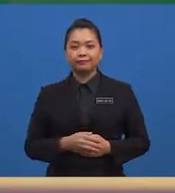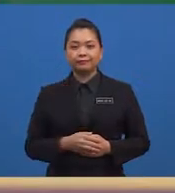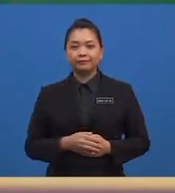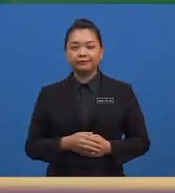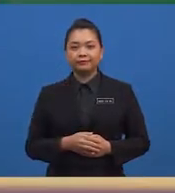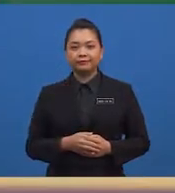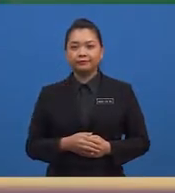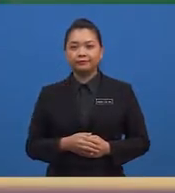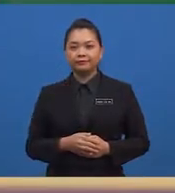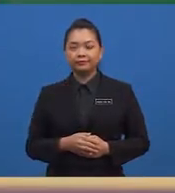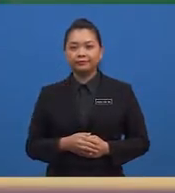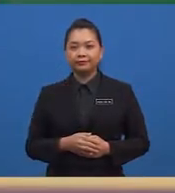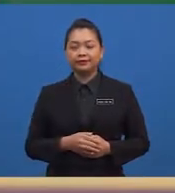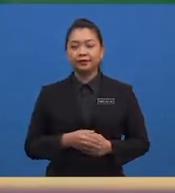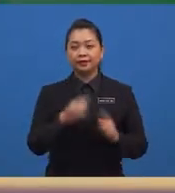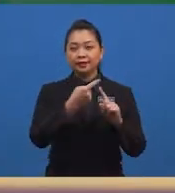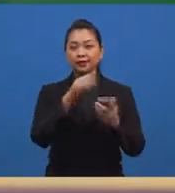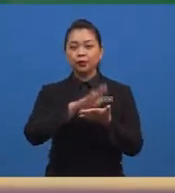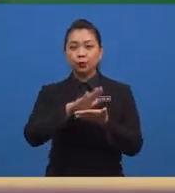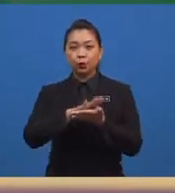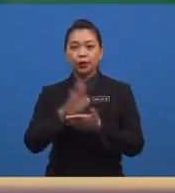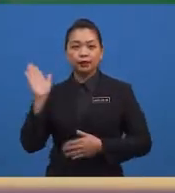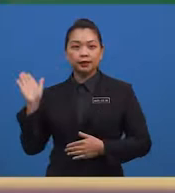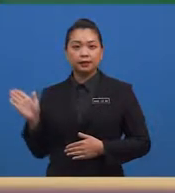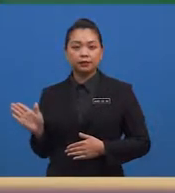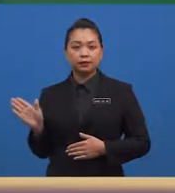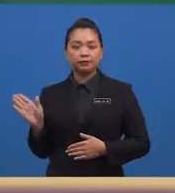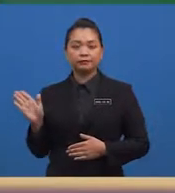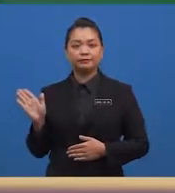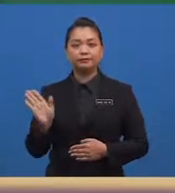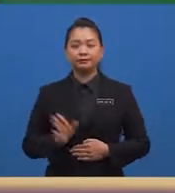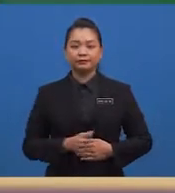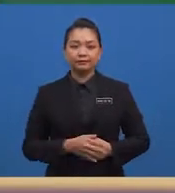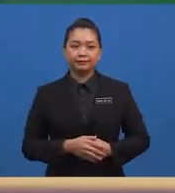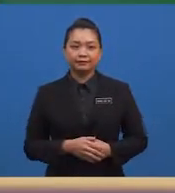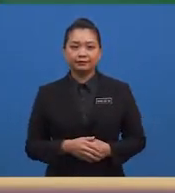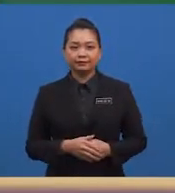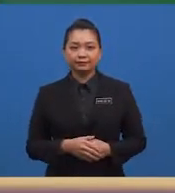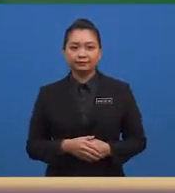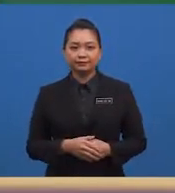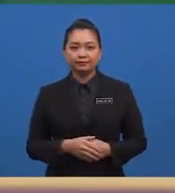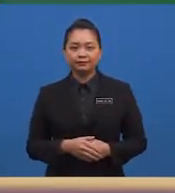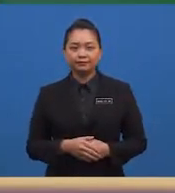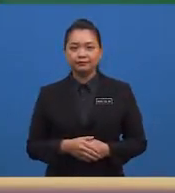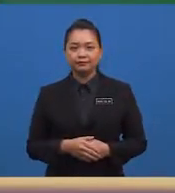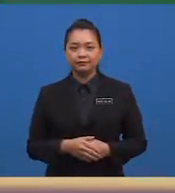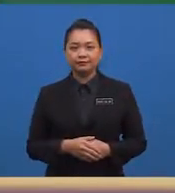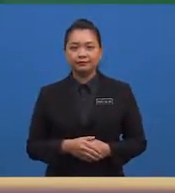sebagai Cikgu Ina dari Sekolah Kebangsaan Sri Jeluk Kajang, Selangor.